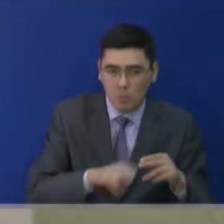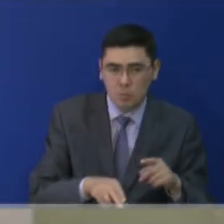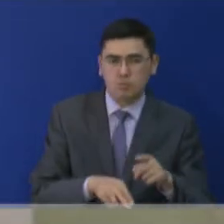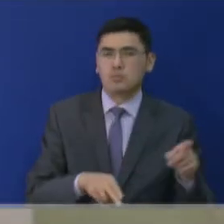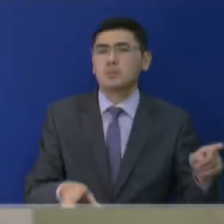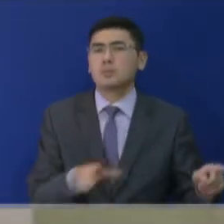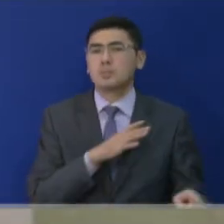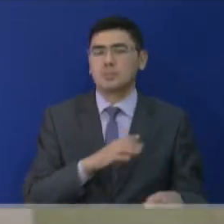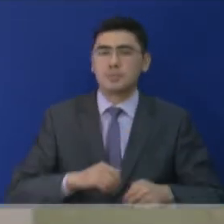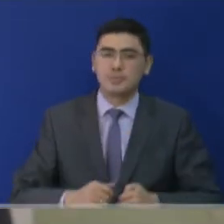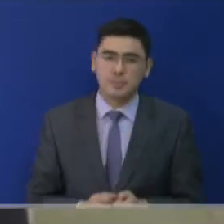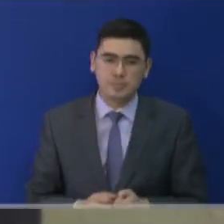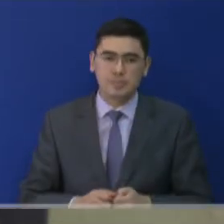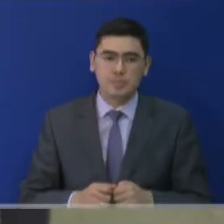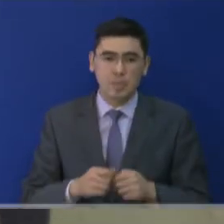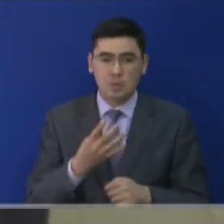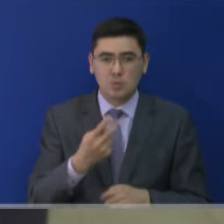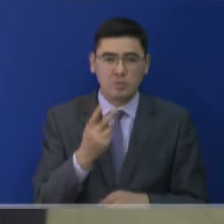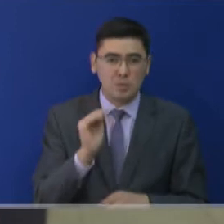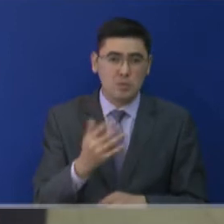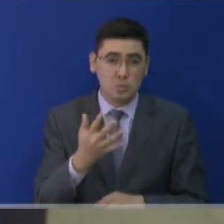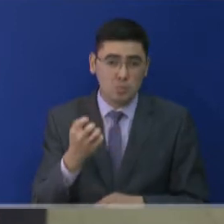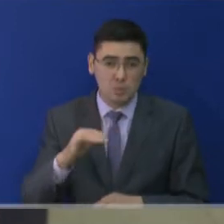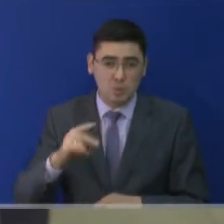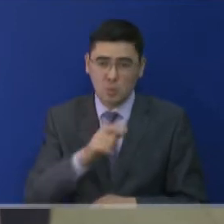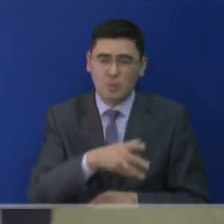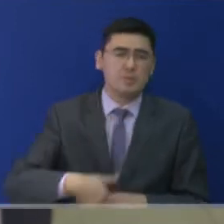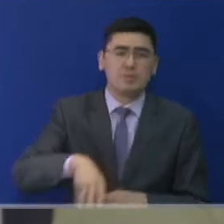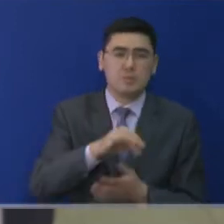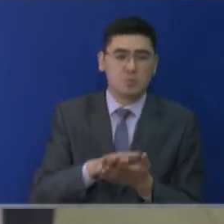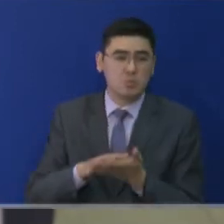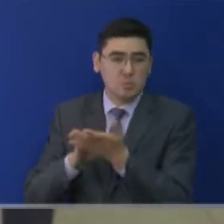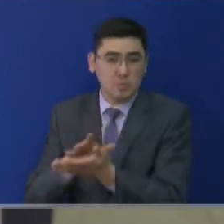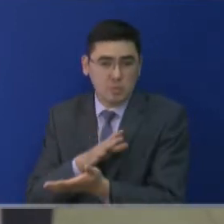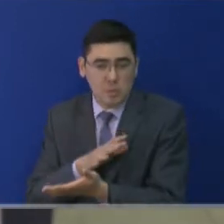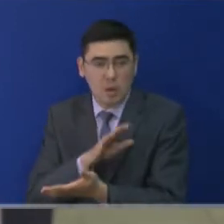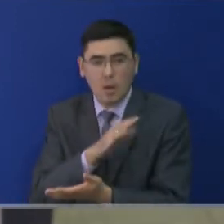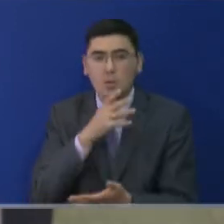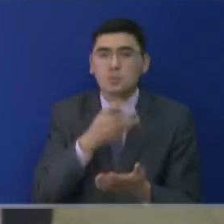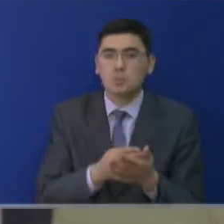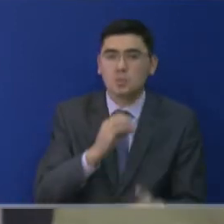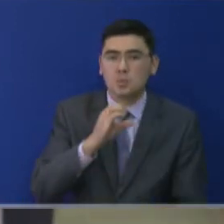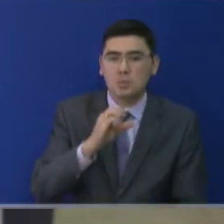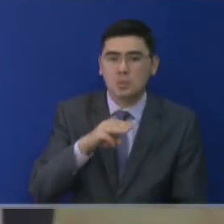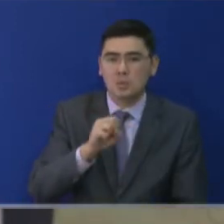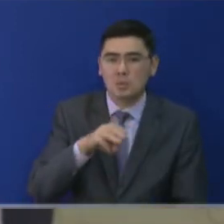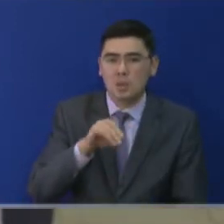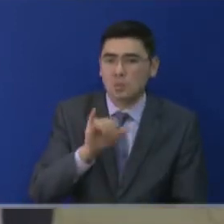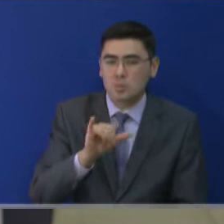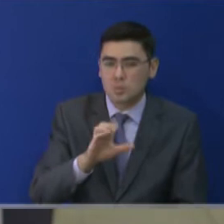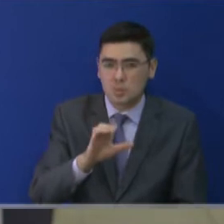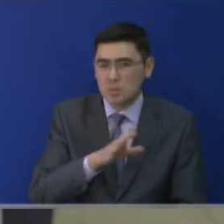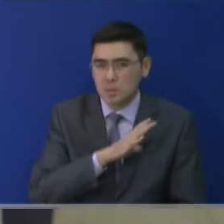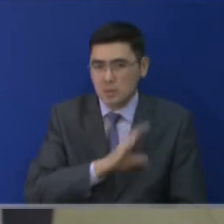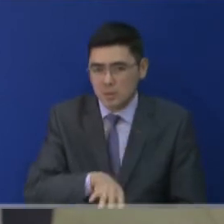входит. Карантин кезінде барлығы 42500 теңгеге өтініш берген. Сол уақытта олар өз мәртебесін жоғалтуы мүмкін. Енді өздерінің